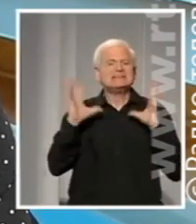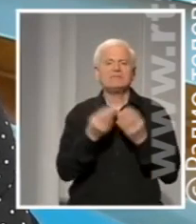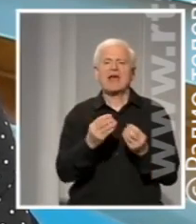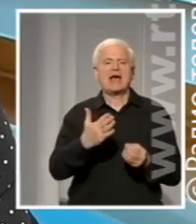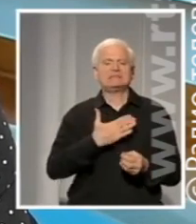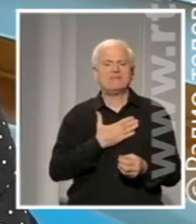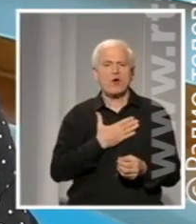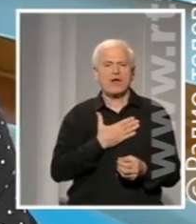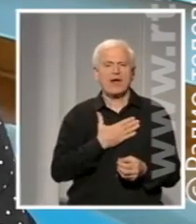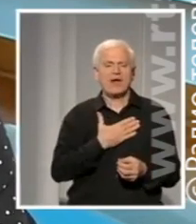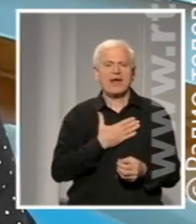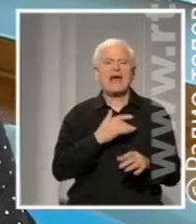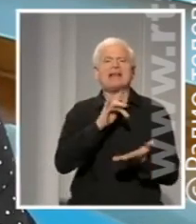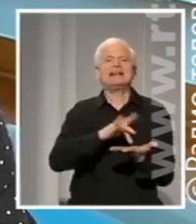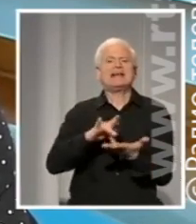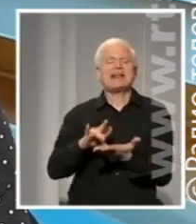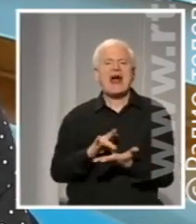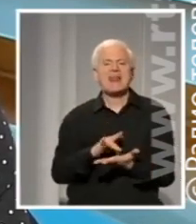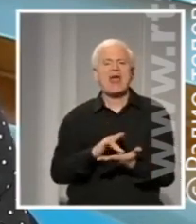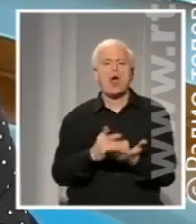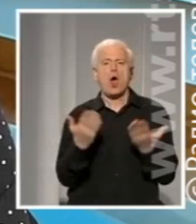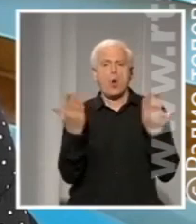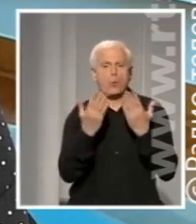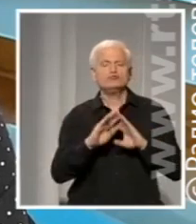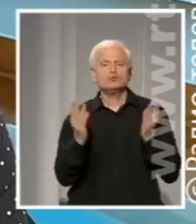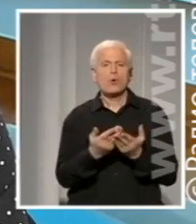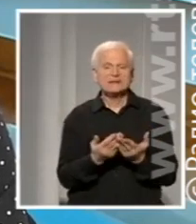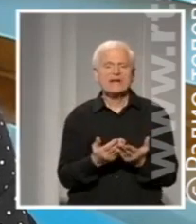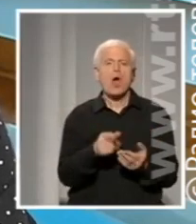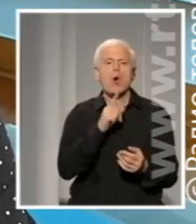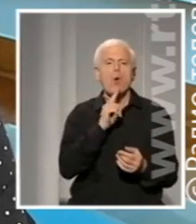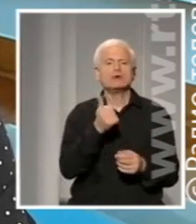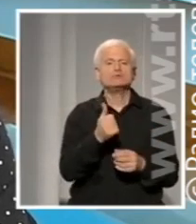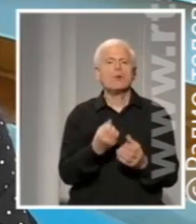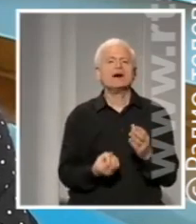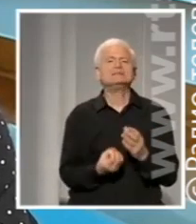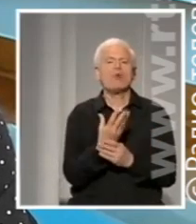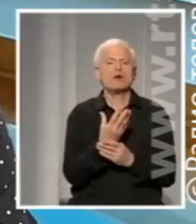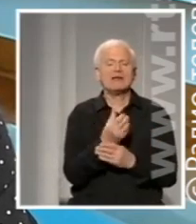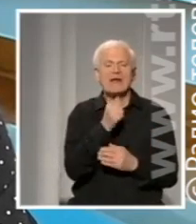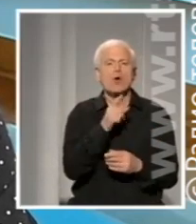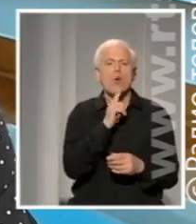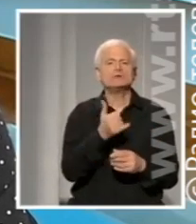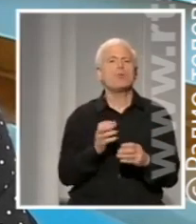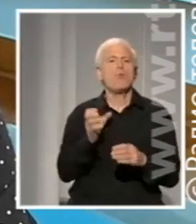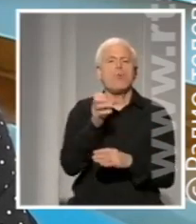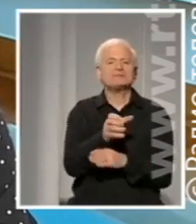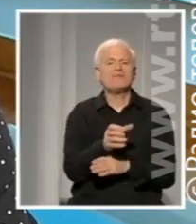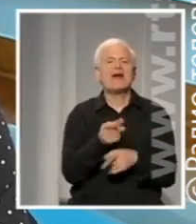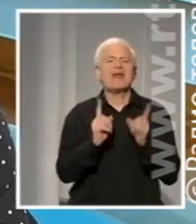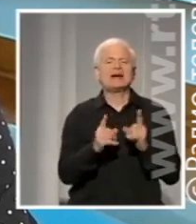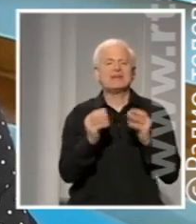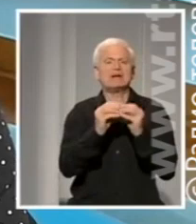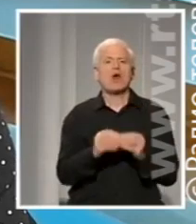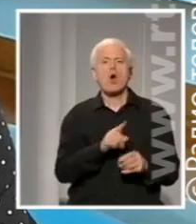svoje digitalne učionice, virtualne učionice koje su kreirali i na koje su postavili nastavni sadržaj